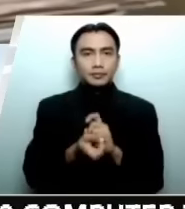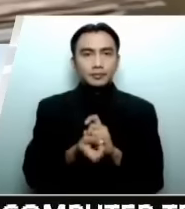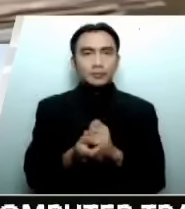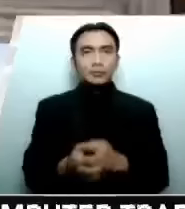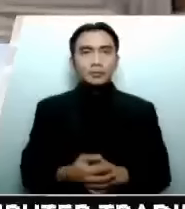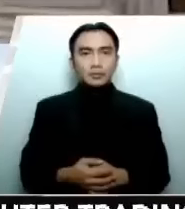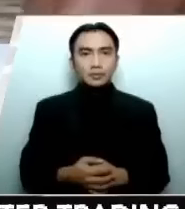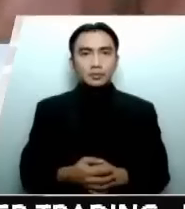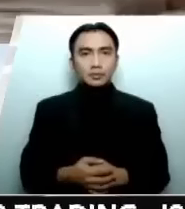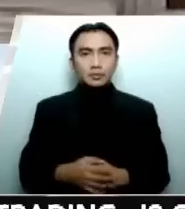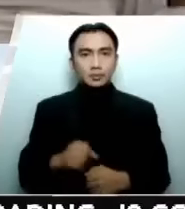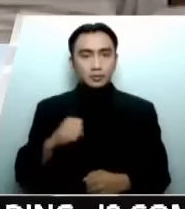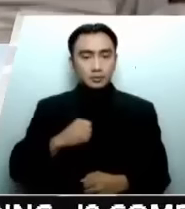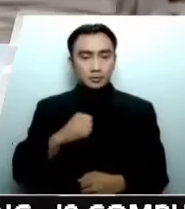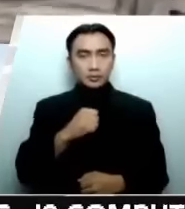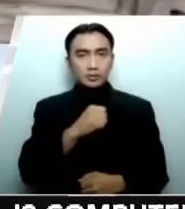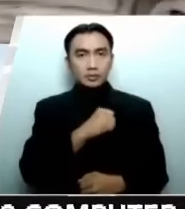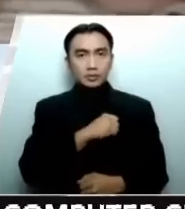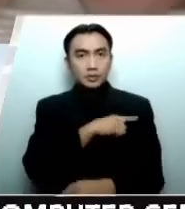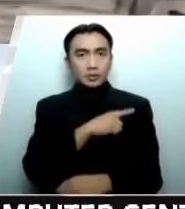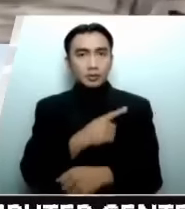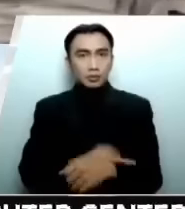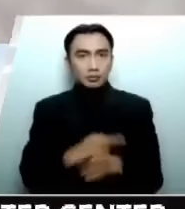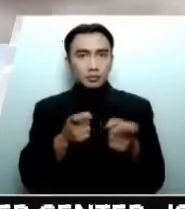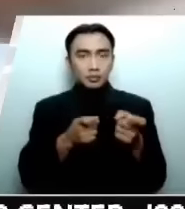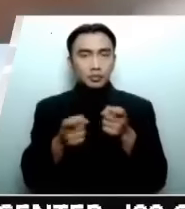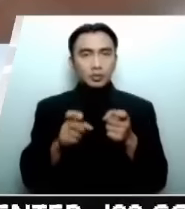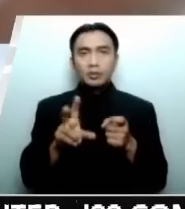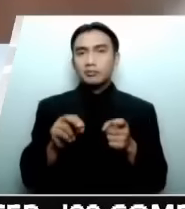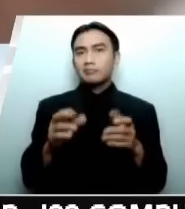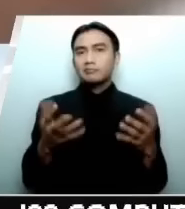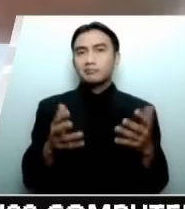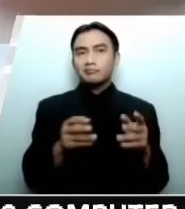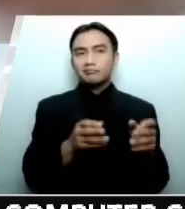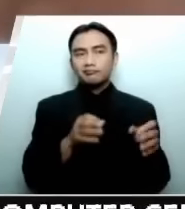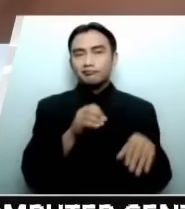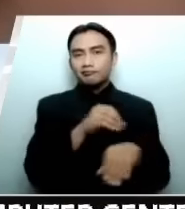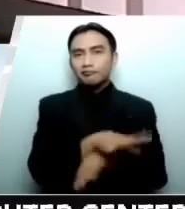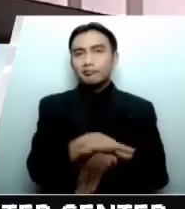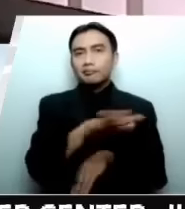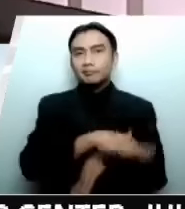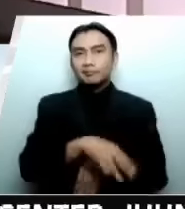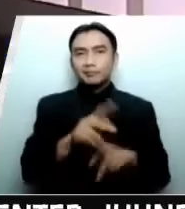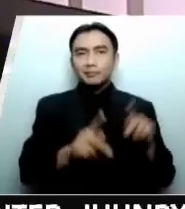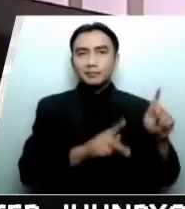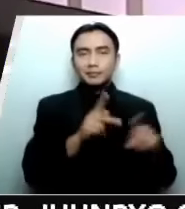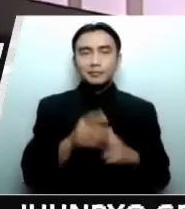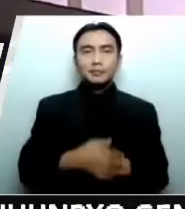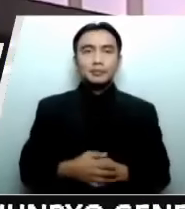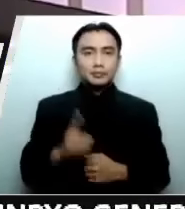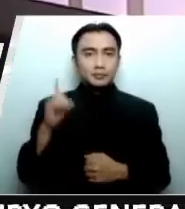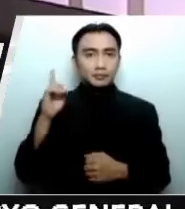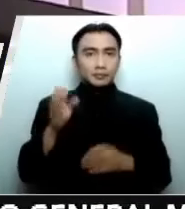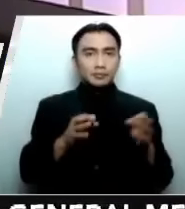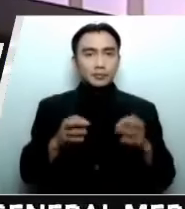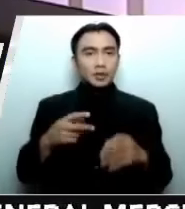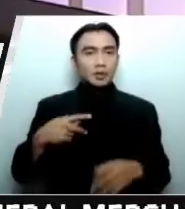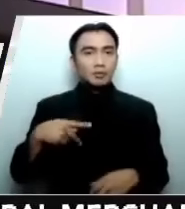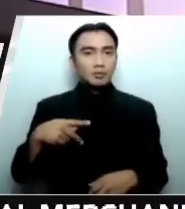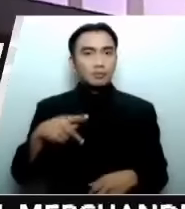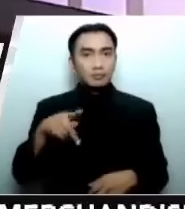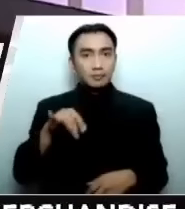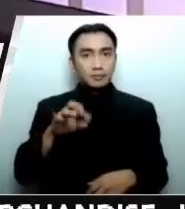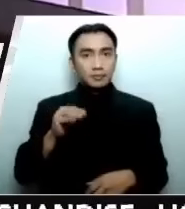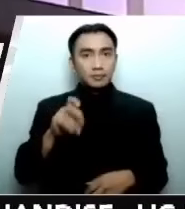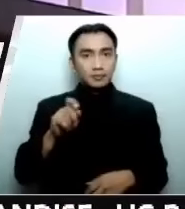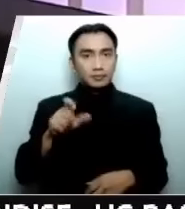mga senador na kontrahin ang gusto ng taong bayan. Sagot ni Senador Pimentel. We will never have a Senate-led People's